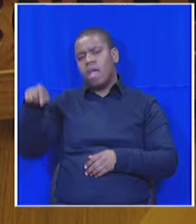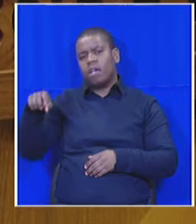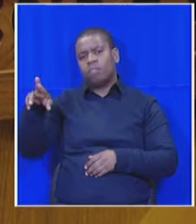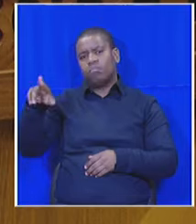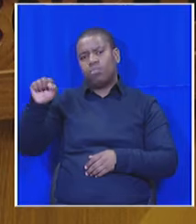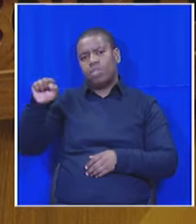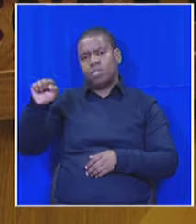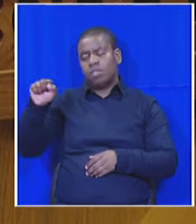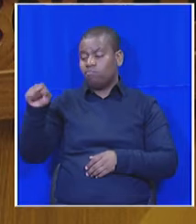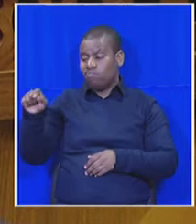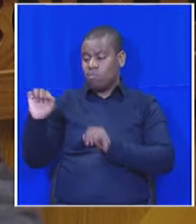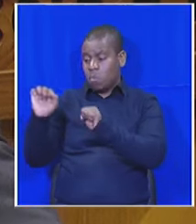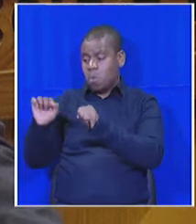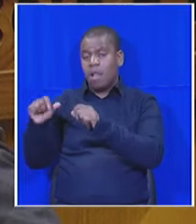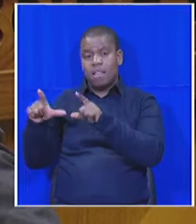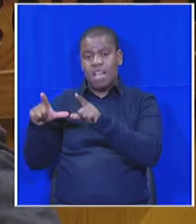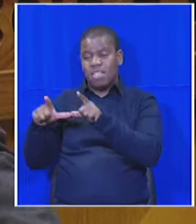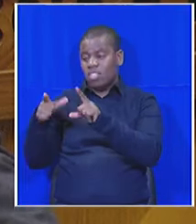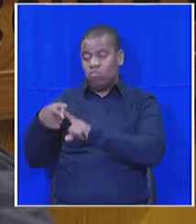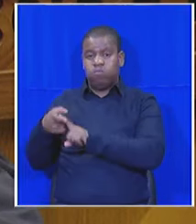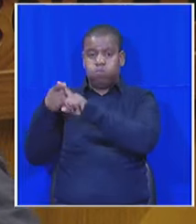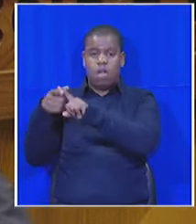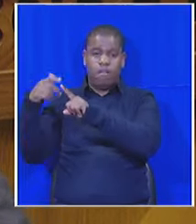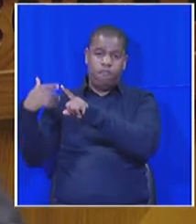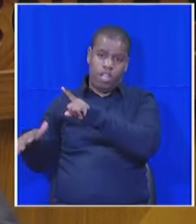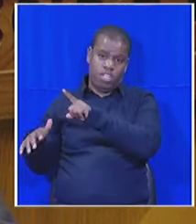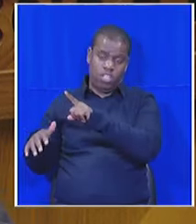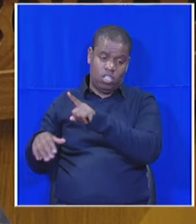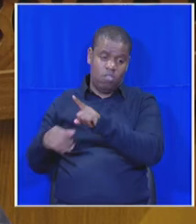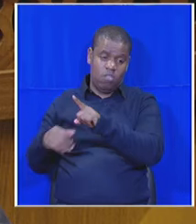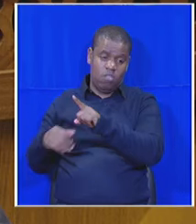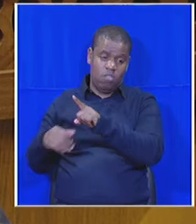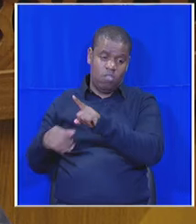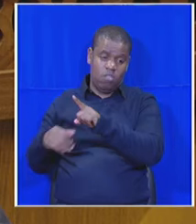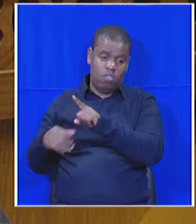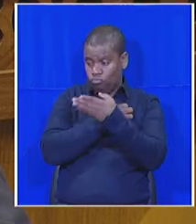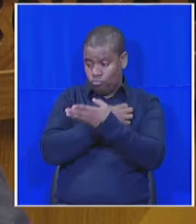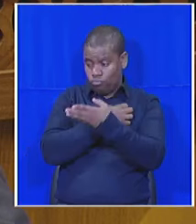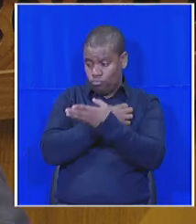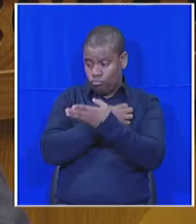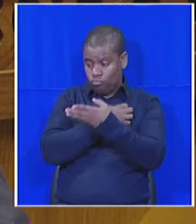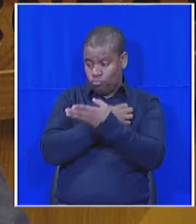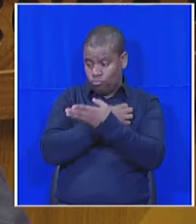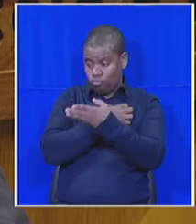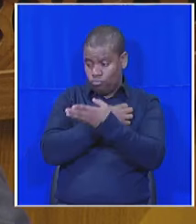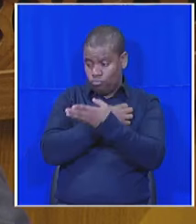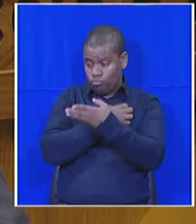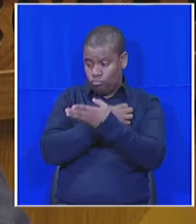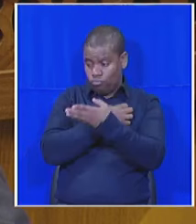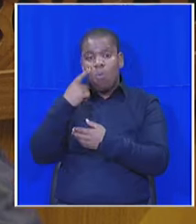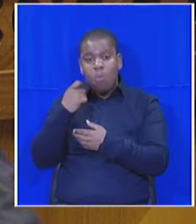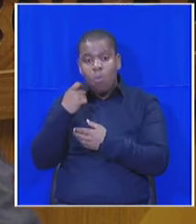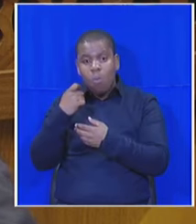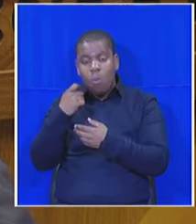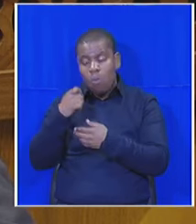het gesien toe 'n breinvrou op die lughawe in trane was omdat sy nie kon vlieg nie, want haar ma